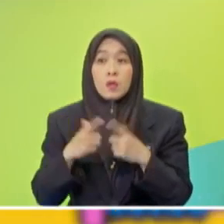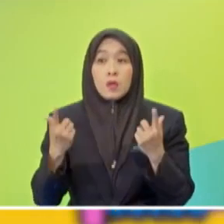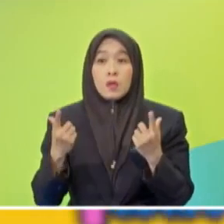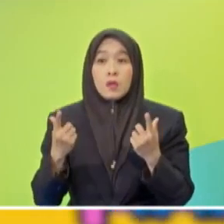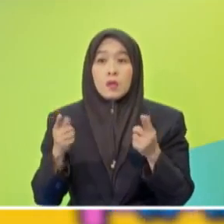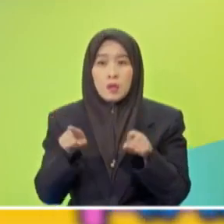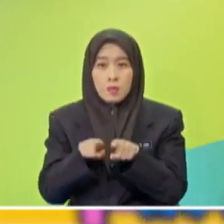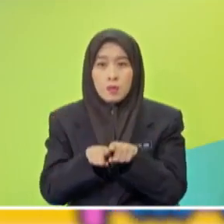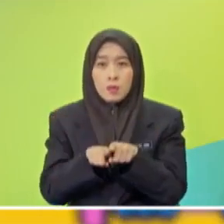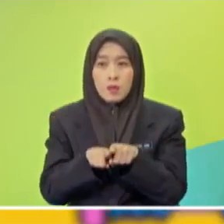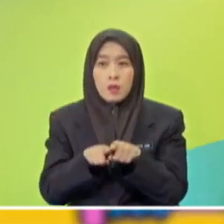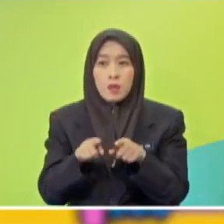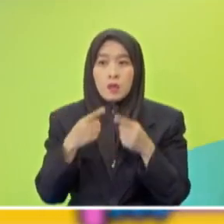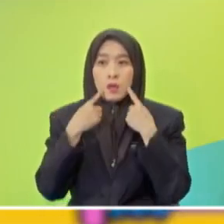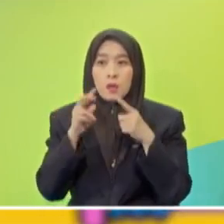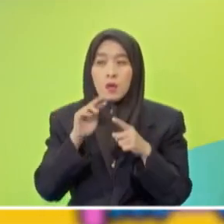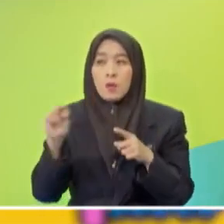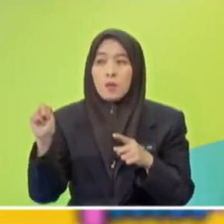Yang betul